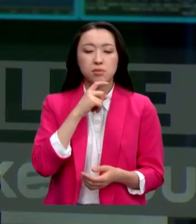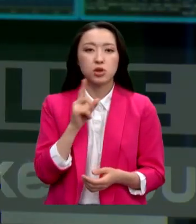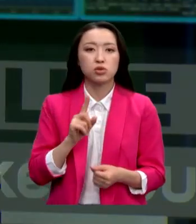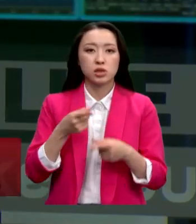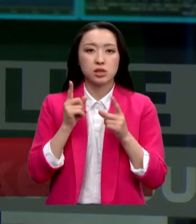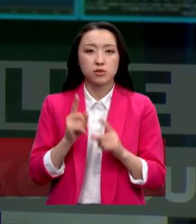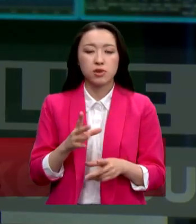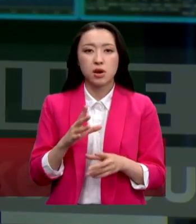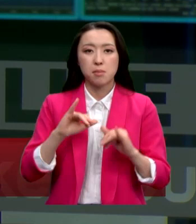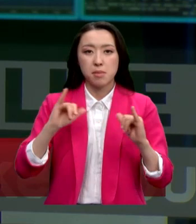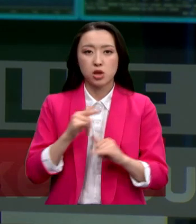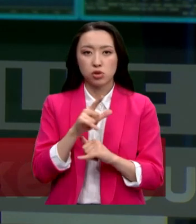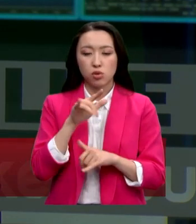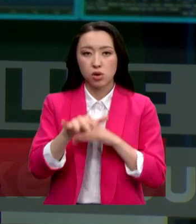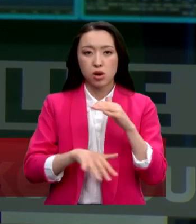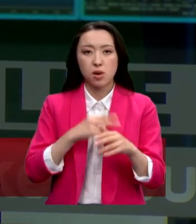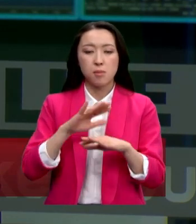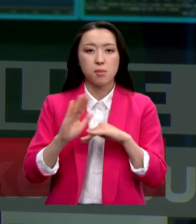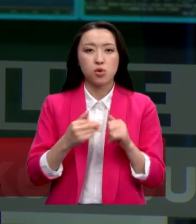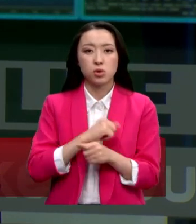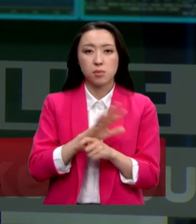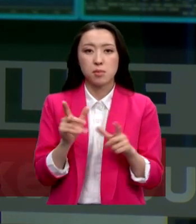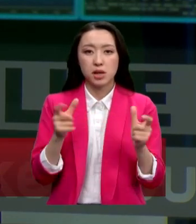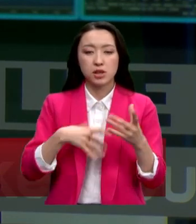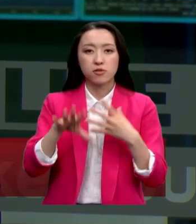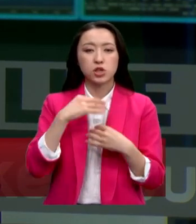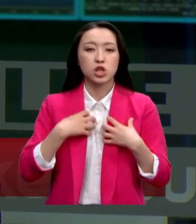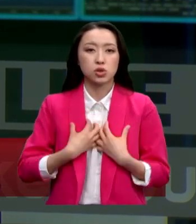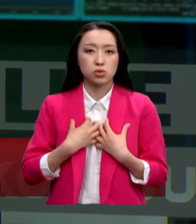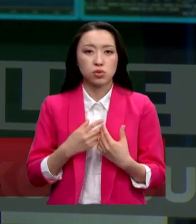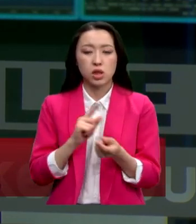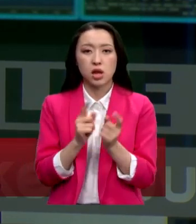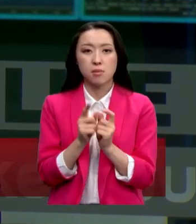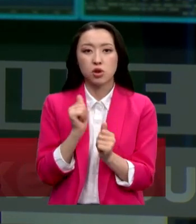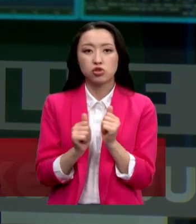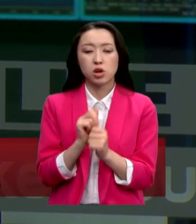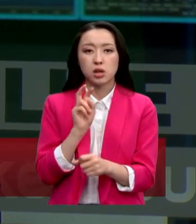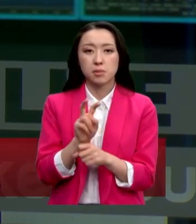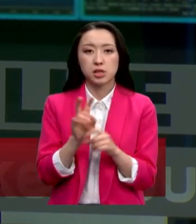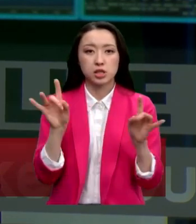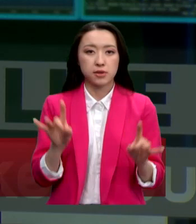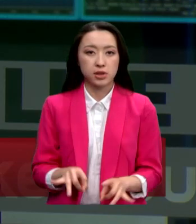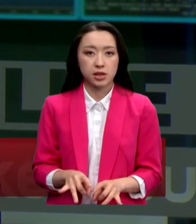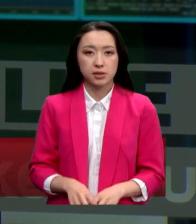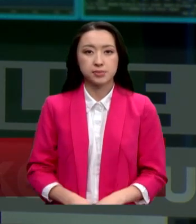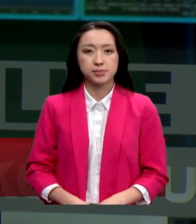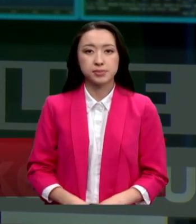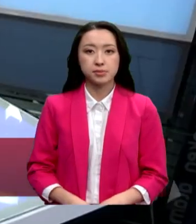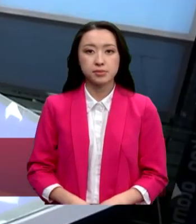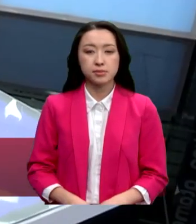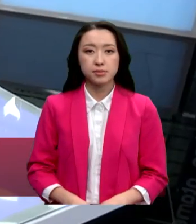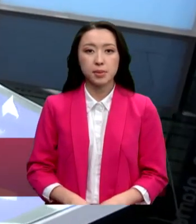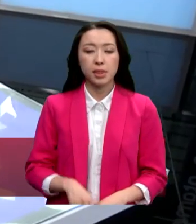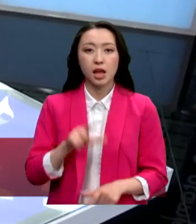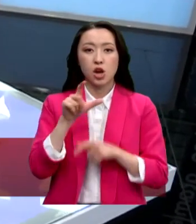действительно стали меньше ходить. Мне кажется, после пандемии все соскучились и стали гораздо чаще посещать какие-то заведения. Вы знаете, дело в том, что клиентоотток, это